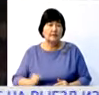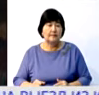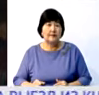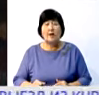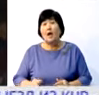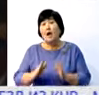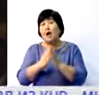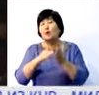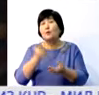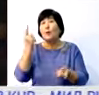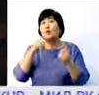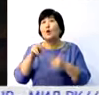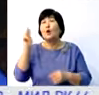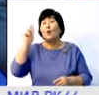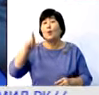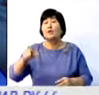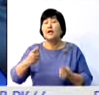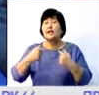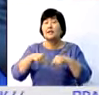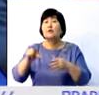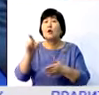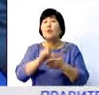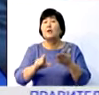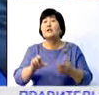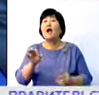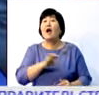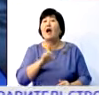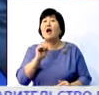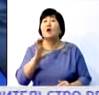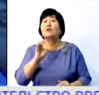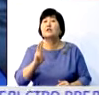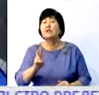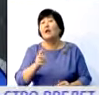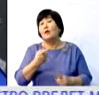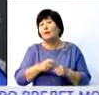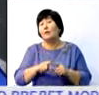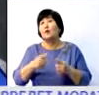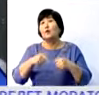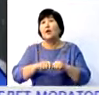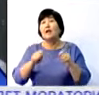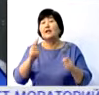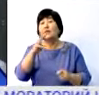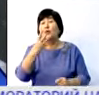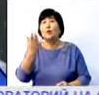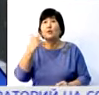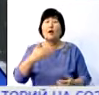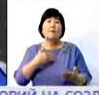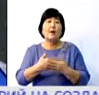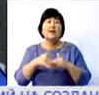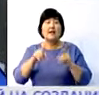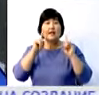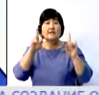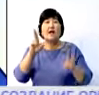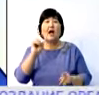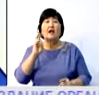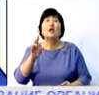В сборнике творения учеников членов кружка поэзии «Ах, Каурсын, белое пятно». Кружок был открыт 3 года назад по инициативе известных